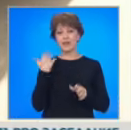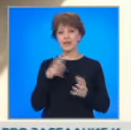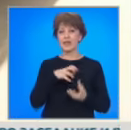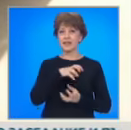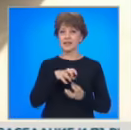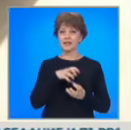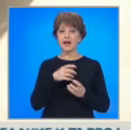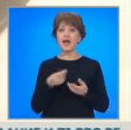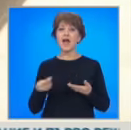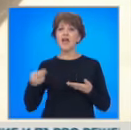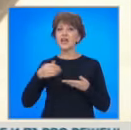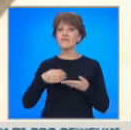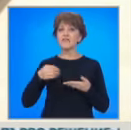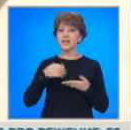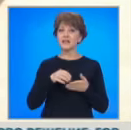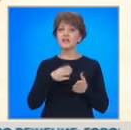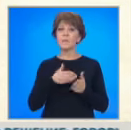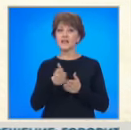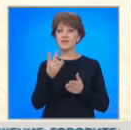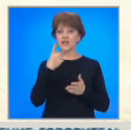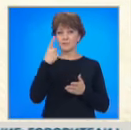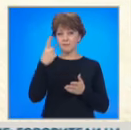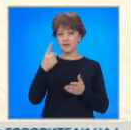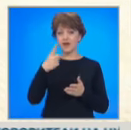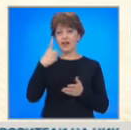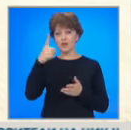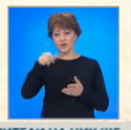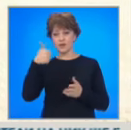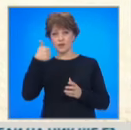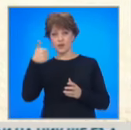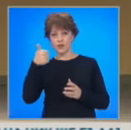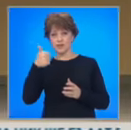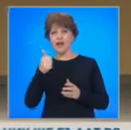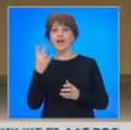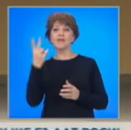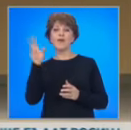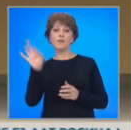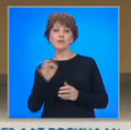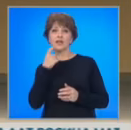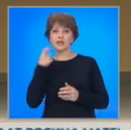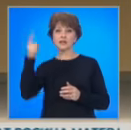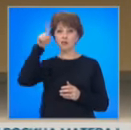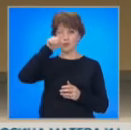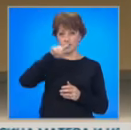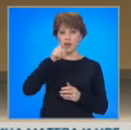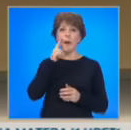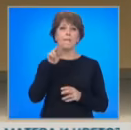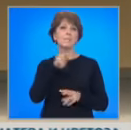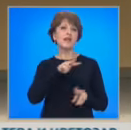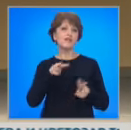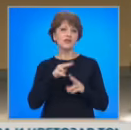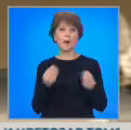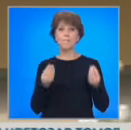през 2021 до 1,6 на 100 и ще достигне 2% до година. Еврокомисията предвижда значително подобрение